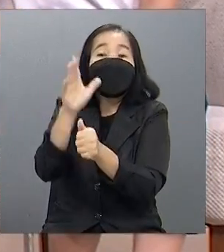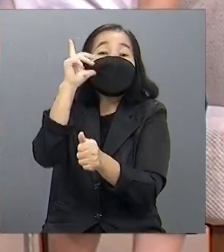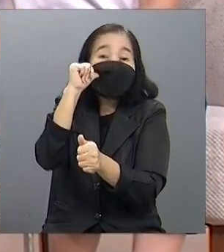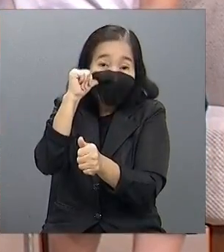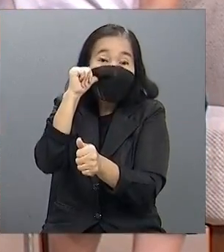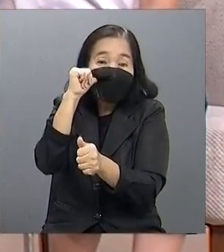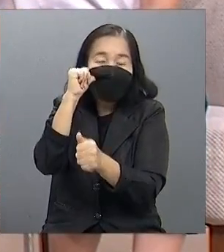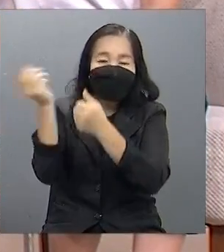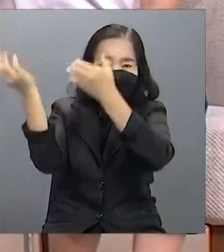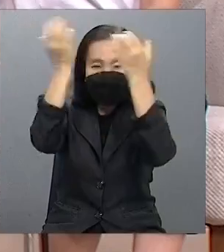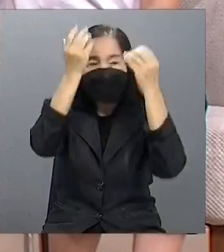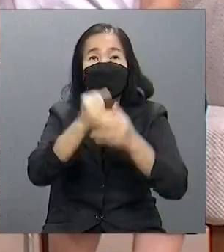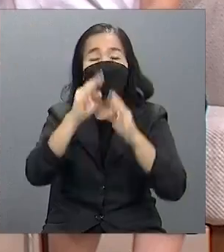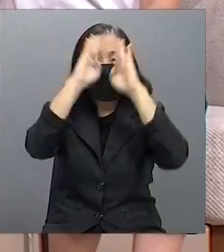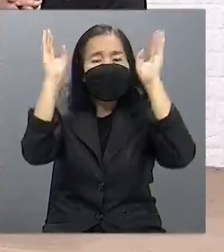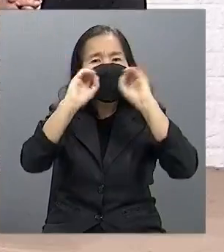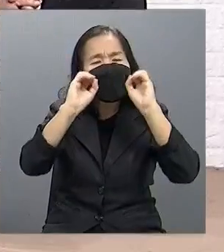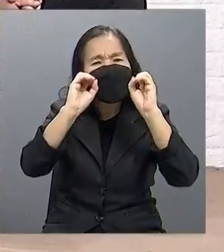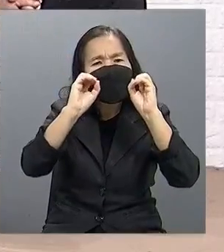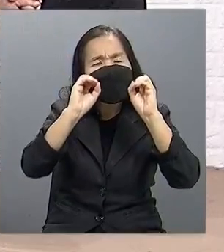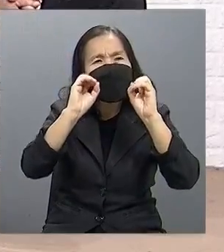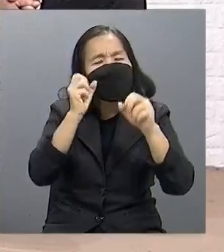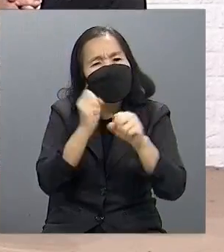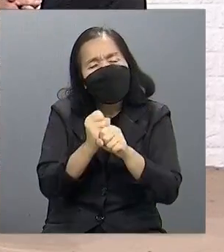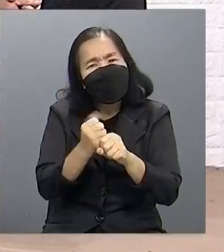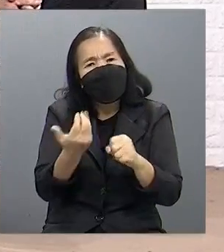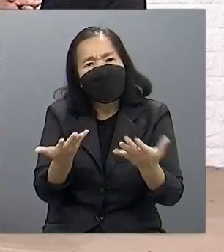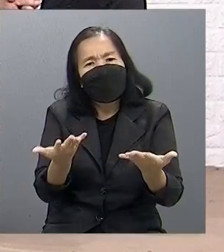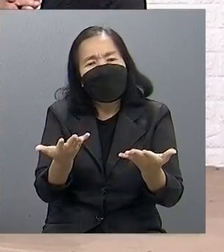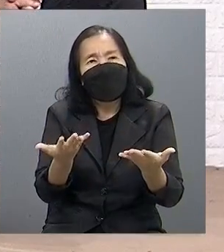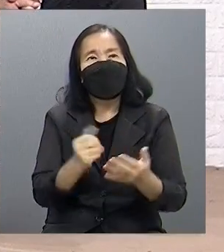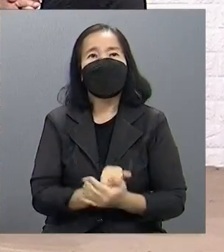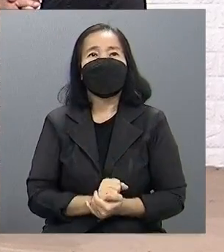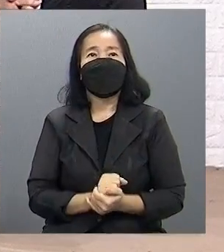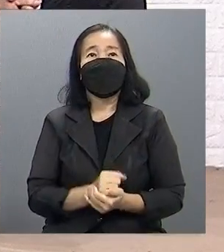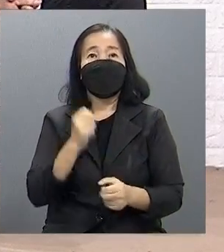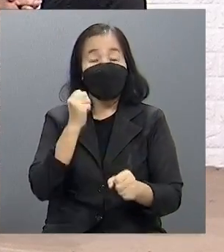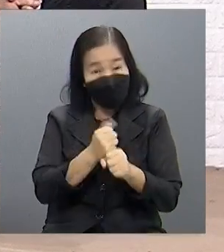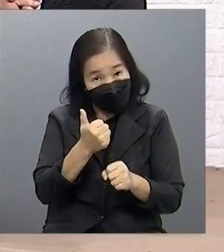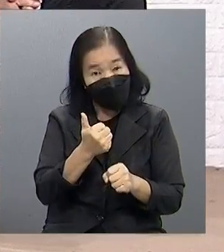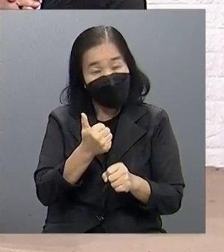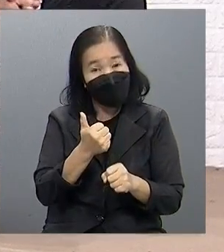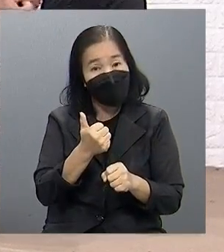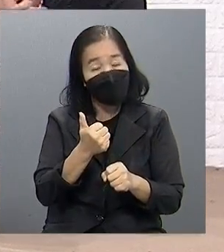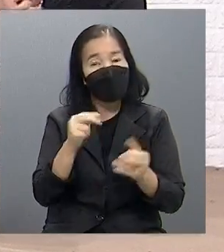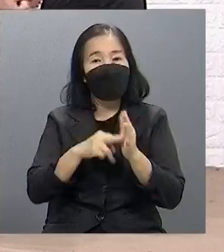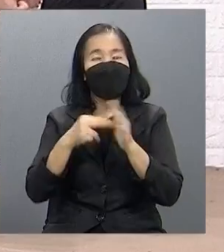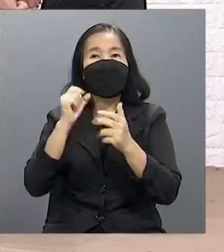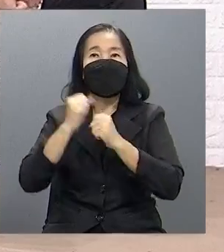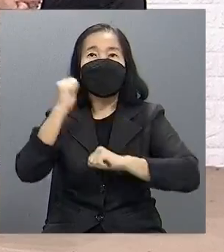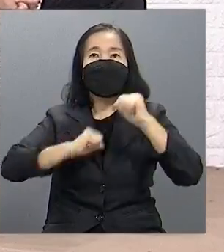ไม่เคยมีประสบการณ์ตรงนี้แล้วเราทำยังไงในละครเรื่องนี้คะเราถึงแบบสามารถที่จะนำมาใช้ในการแสดงของเราได้นะค